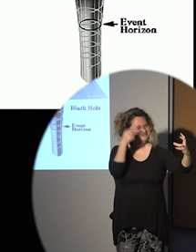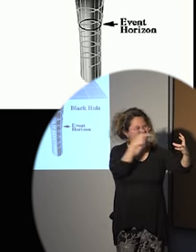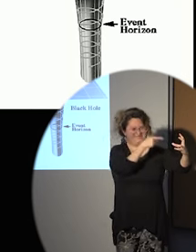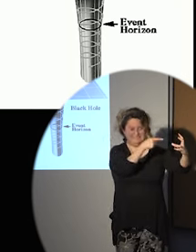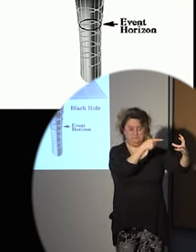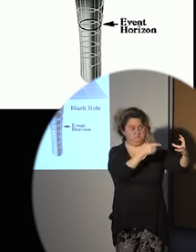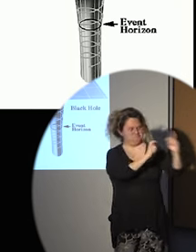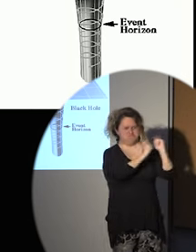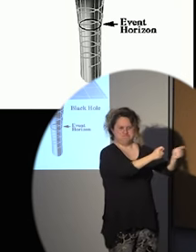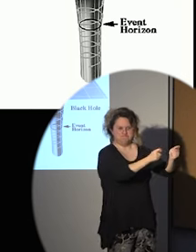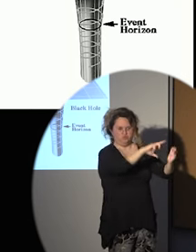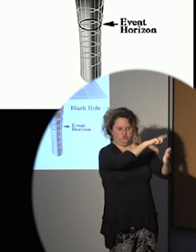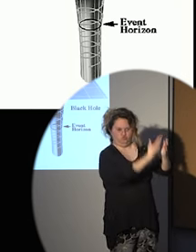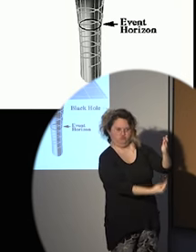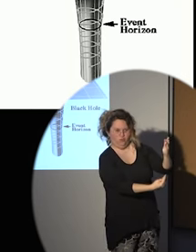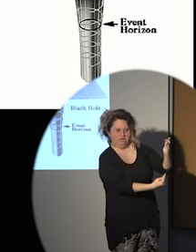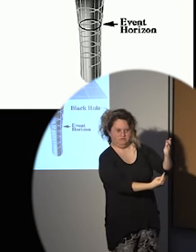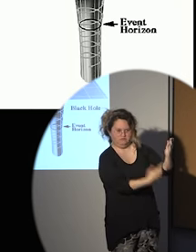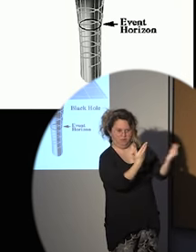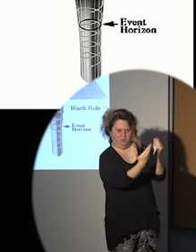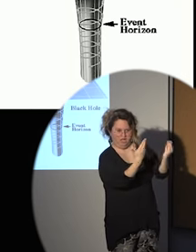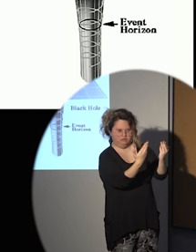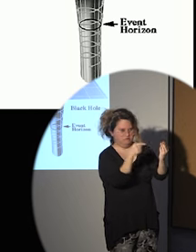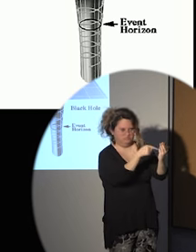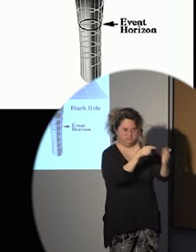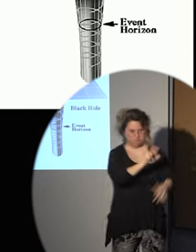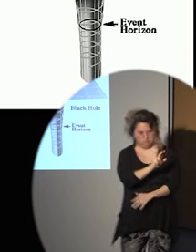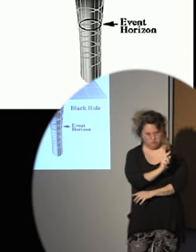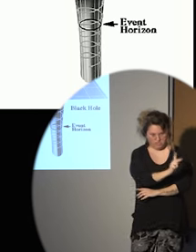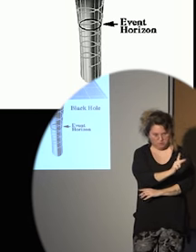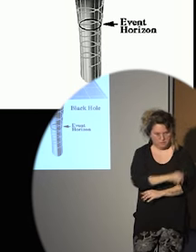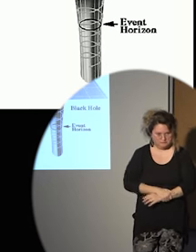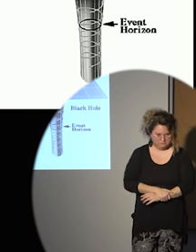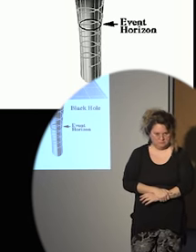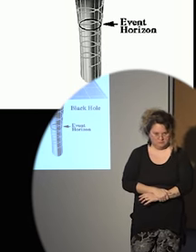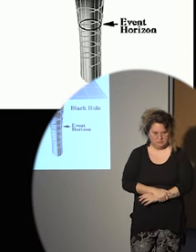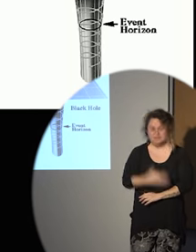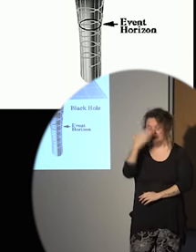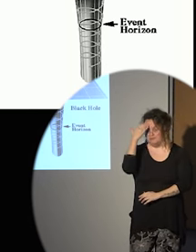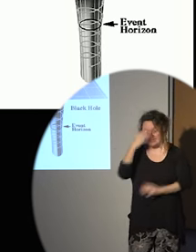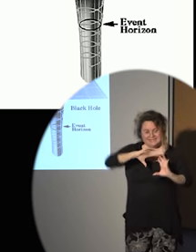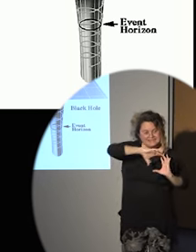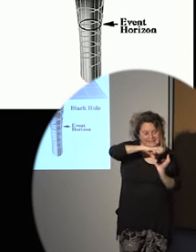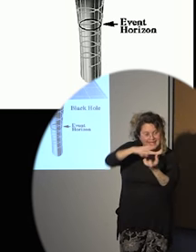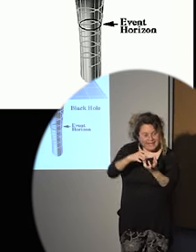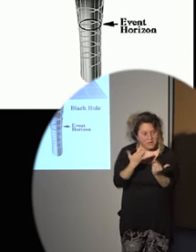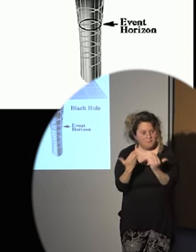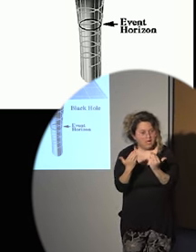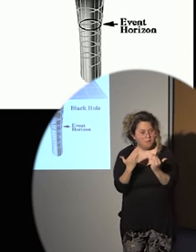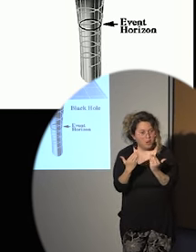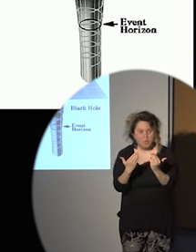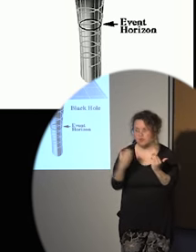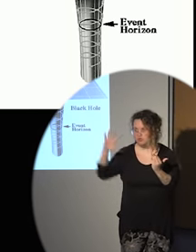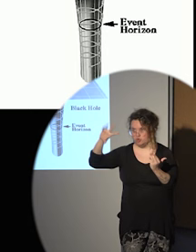noir, il ferait 3 km. Si la Terre était un trou noir, sa taille serait seulement 1